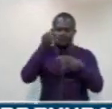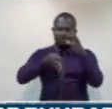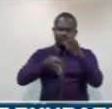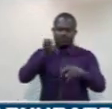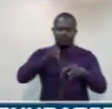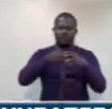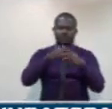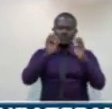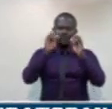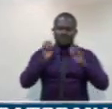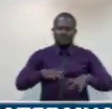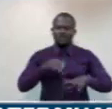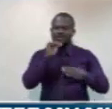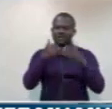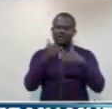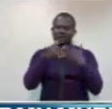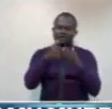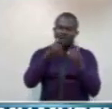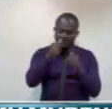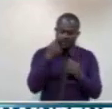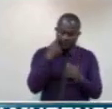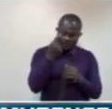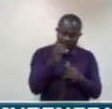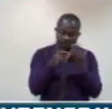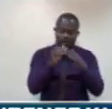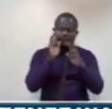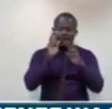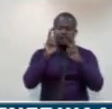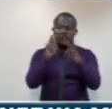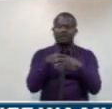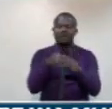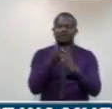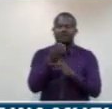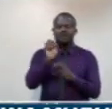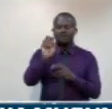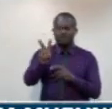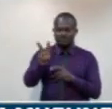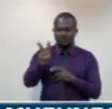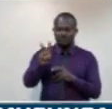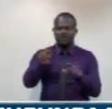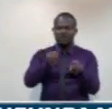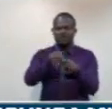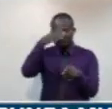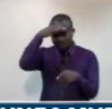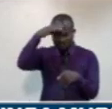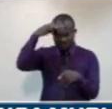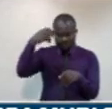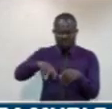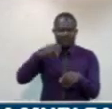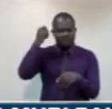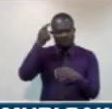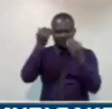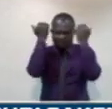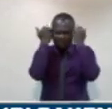biro byawe, iyo waburanye umukiriya atari hafi atabona ibirimo gukorwa cyangwa bibona nk'ubirebera kuri televiziyo, bimera nk'ibimugoye kumva ko